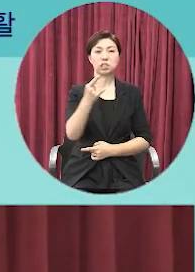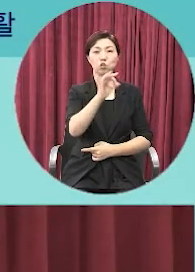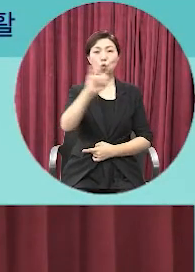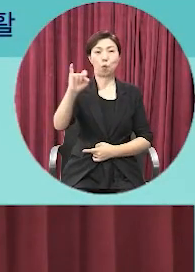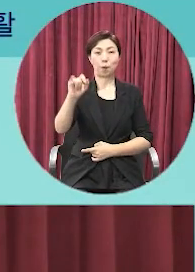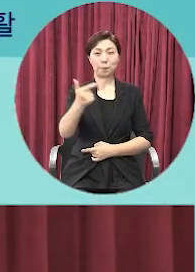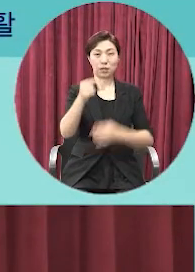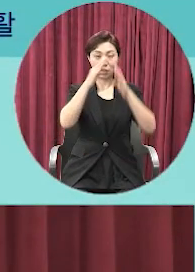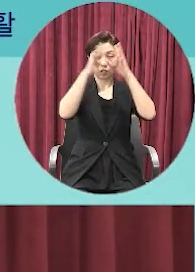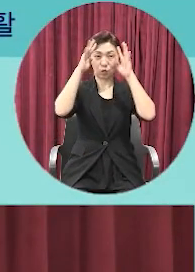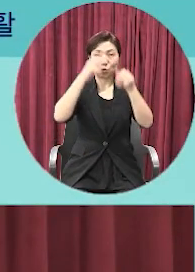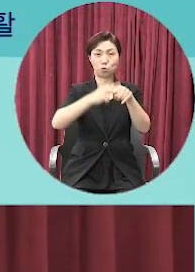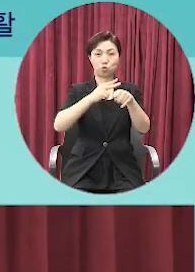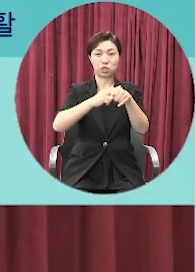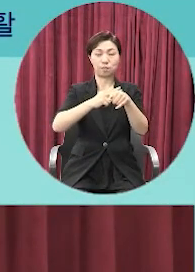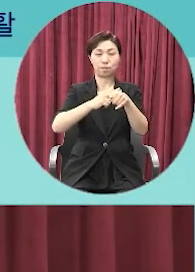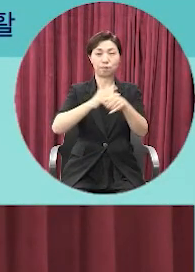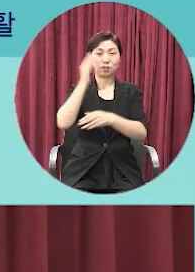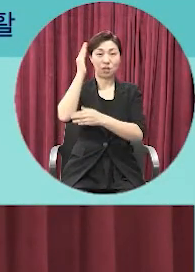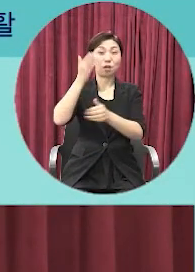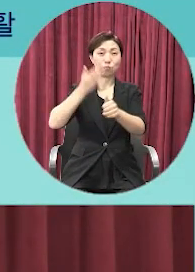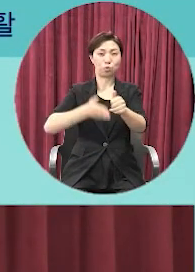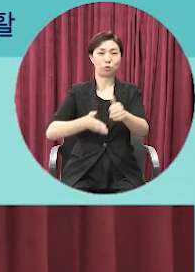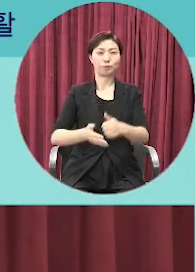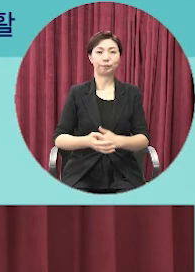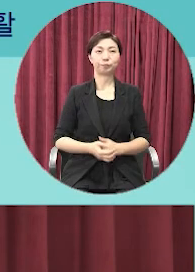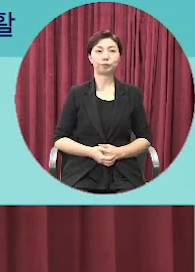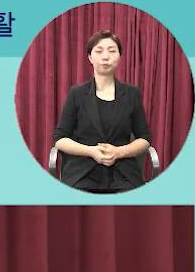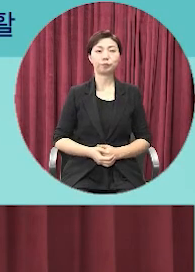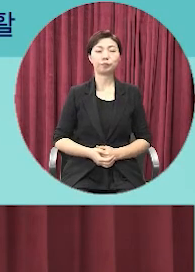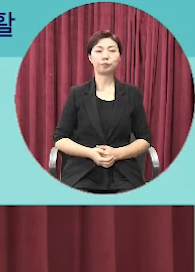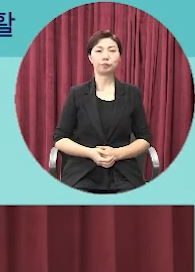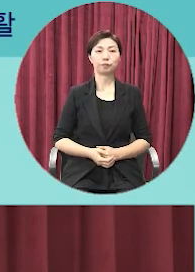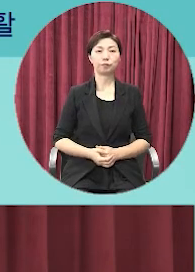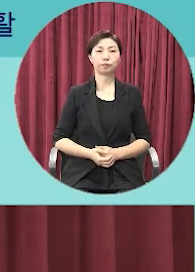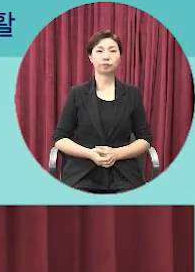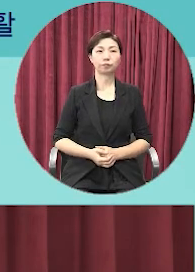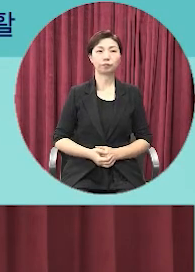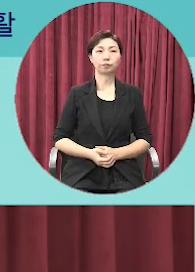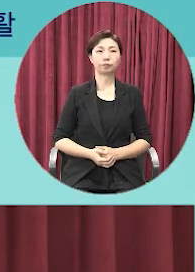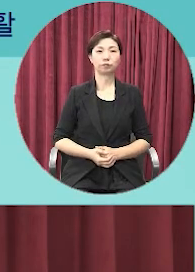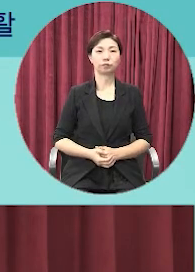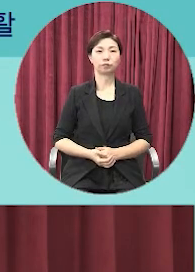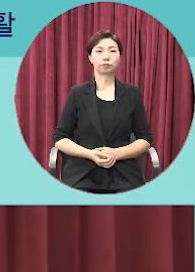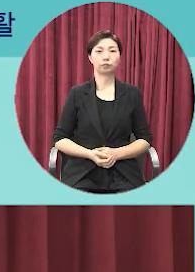코멘트 부탁드립니다. 네. 그 사실 이제 뭐 앞에